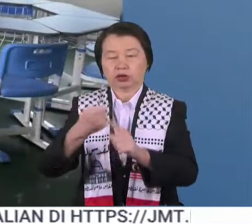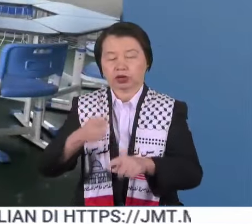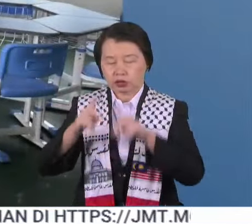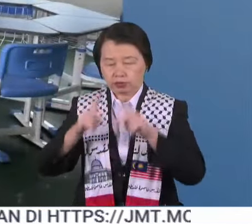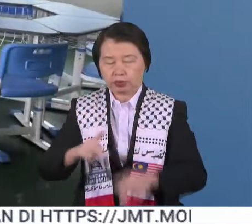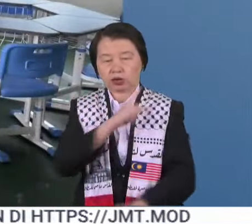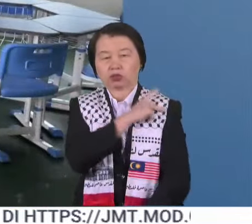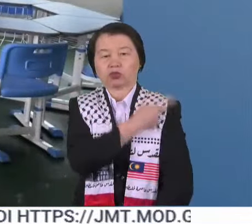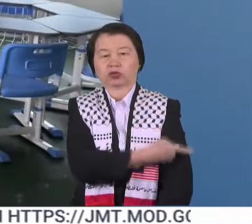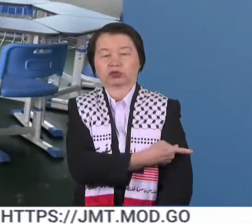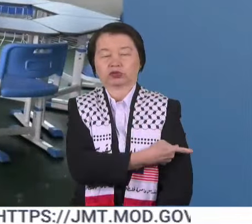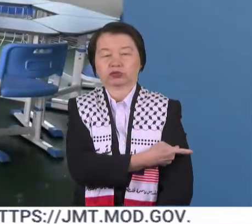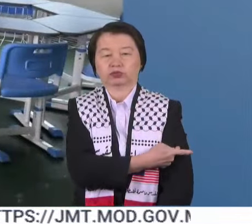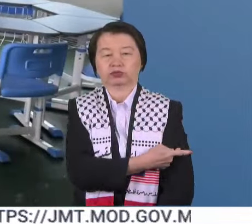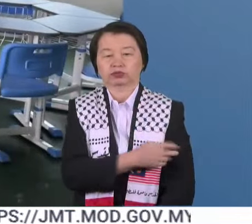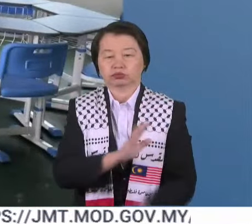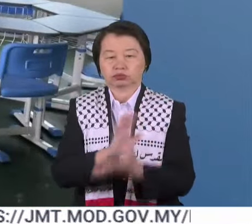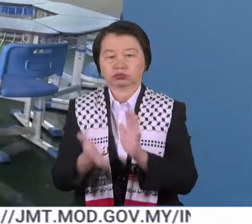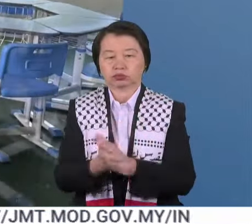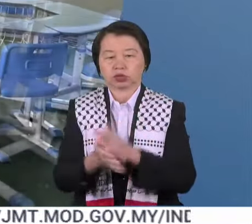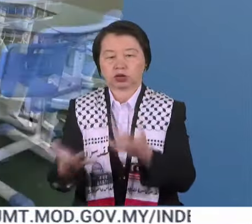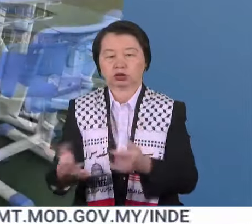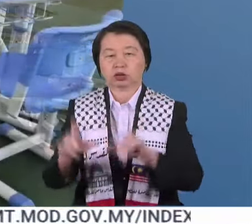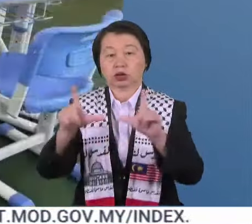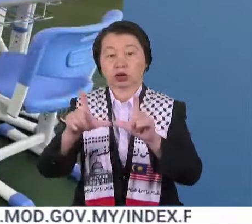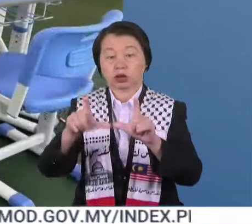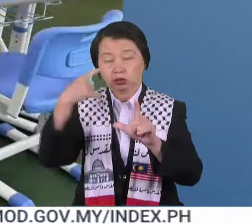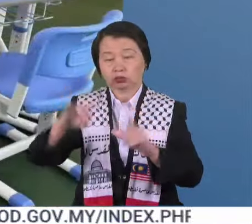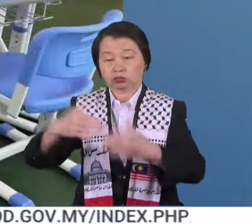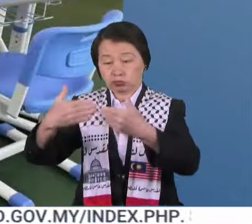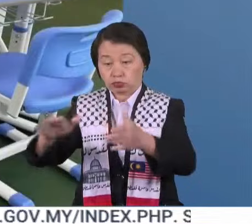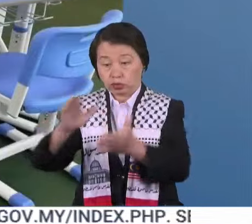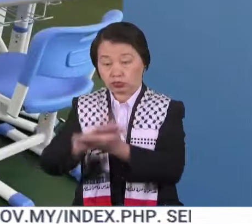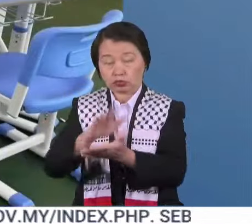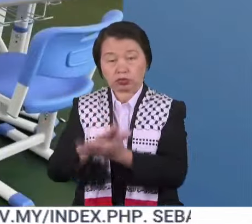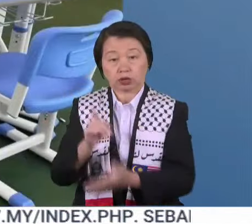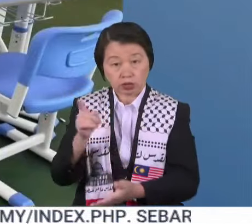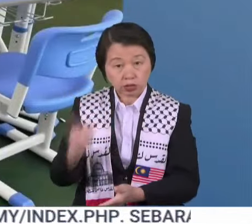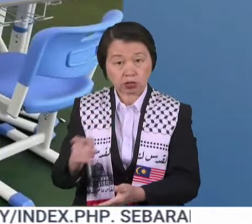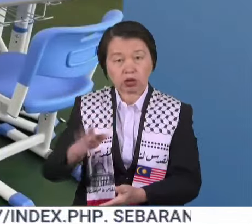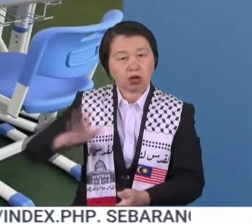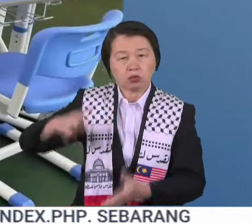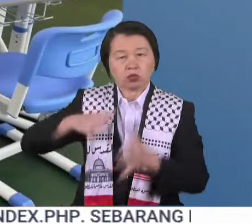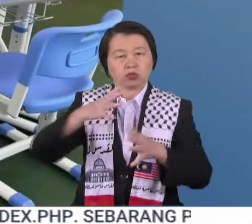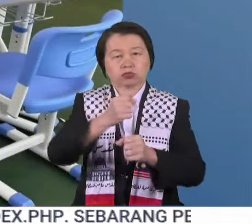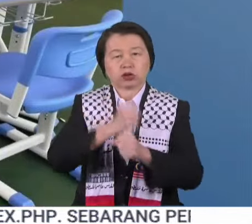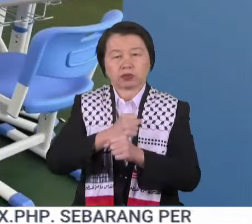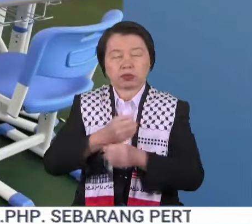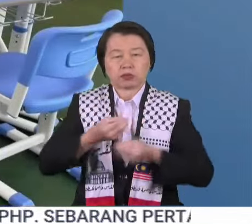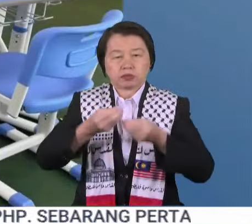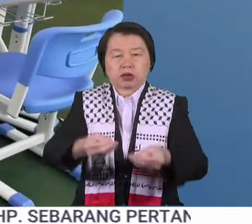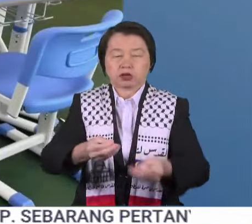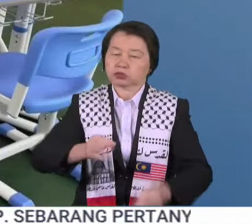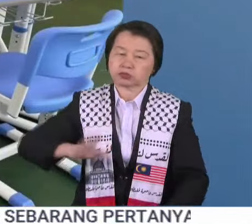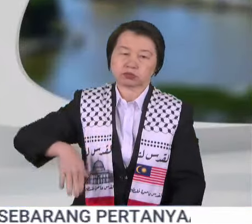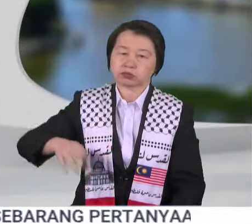berkuasa tempatan ia menyebabkan lesen untuk mengoperasikan sekolah itu juga belum dapat